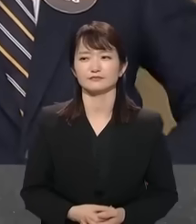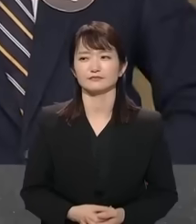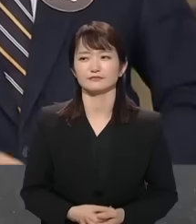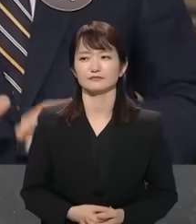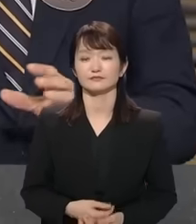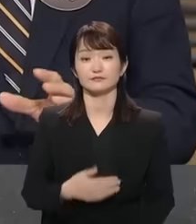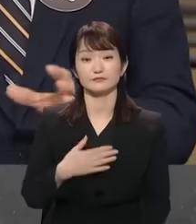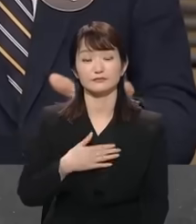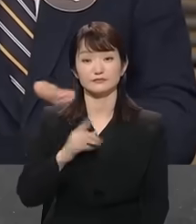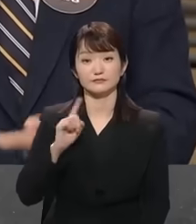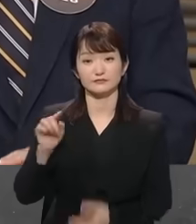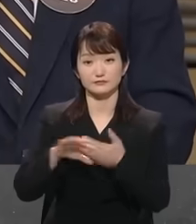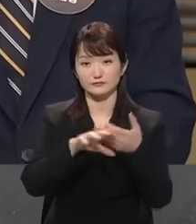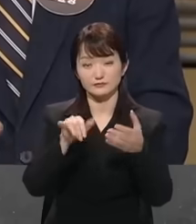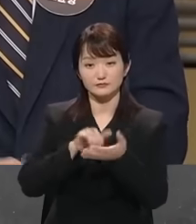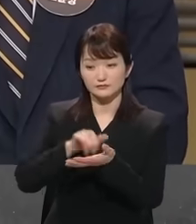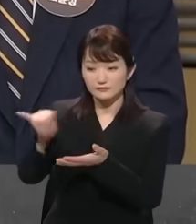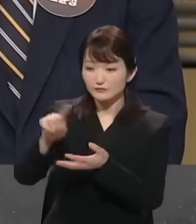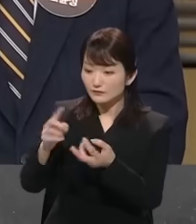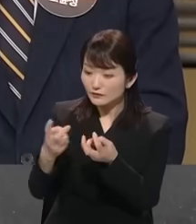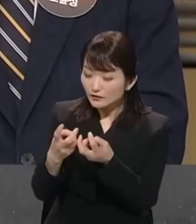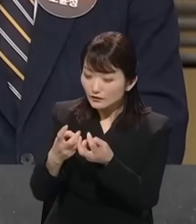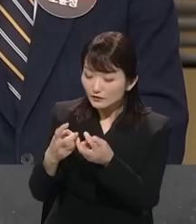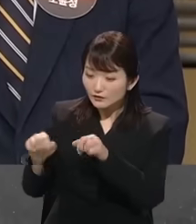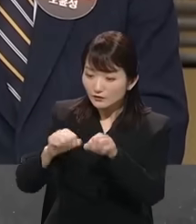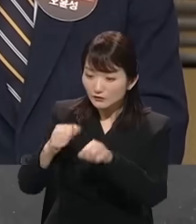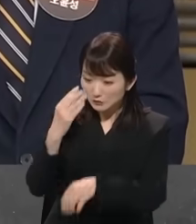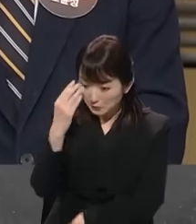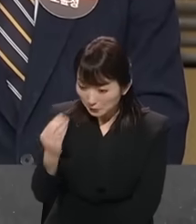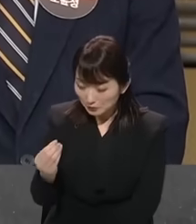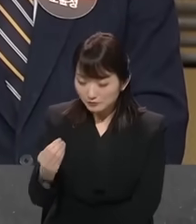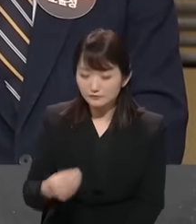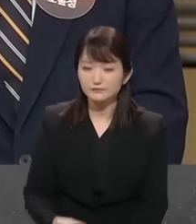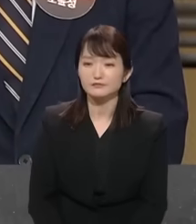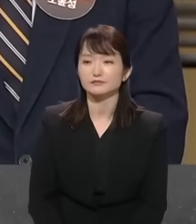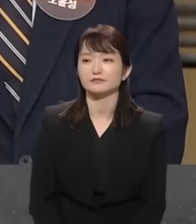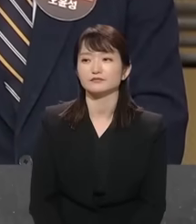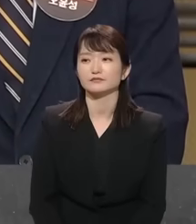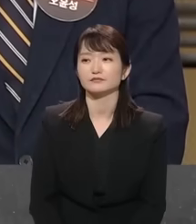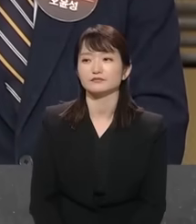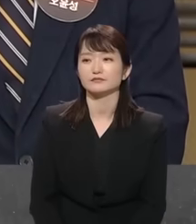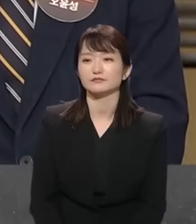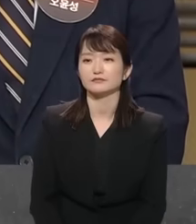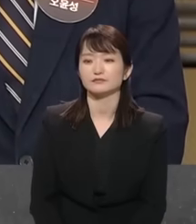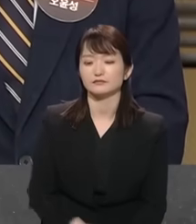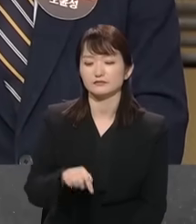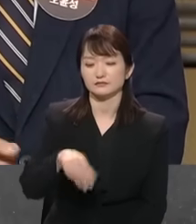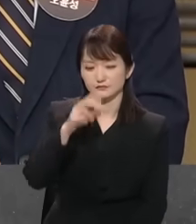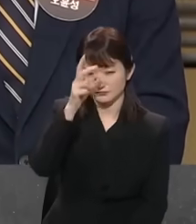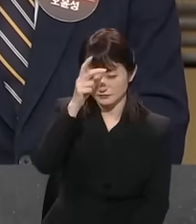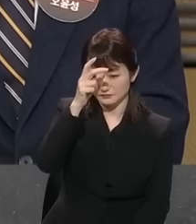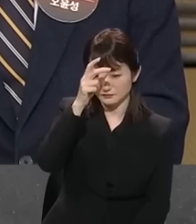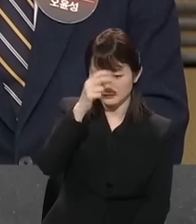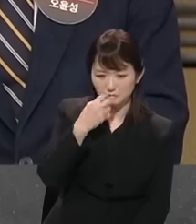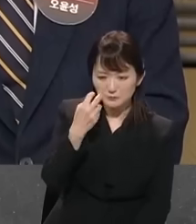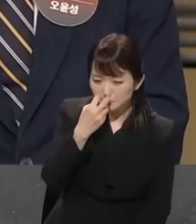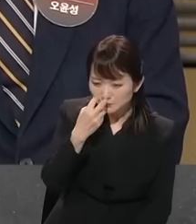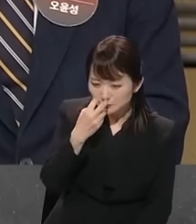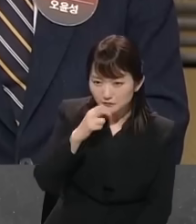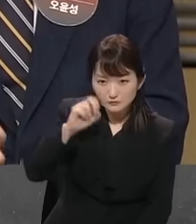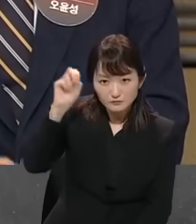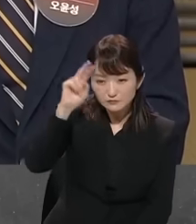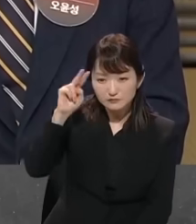경우에 이제 외국에서도 어떻게 하는가 제가 한번 쭉 보니까 거기는 아예 경찰이 순찰을 돌아 가지고 예를 들어서 갑자기